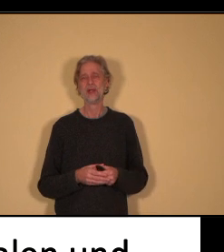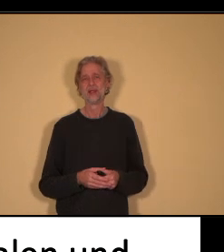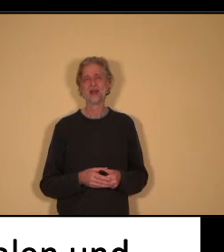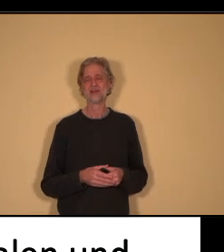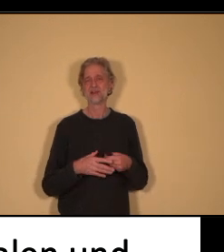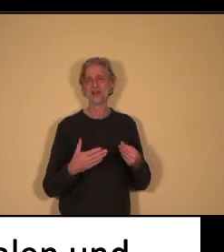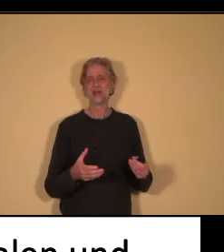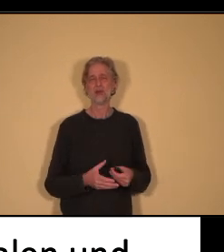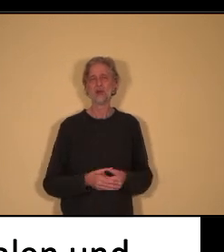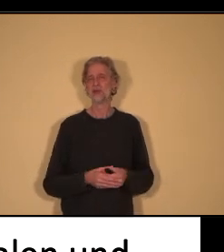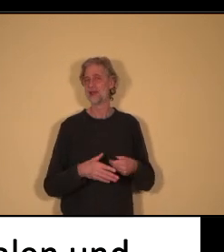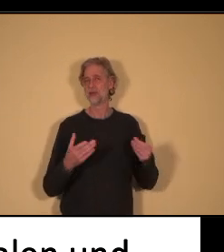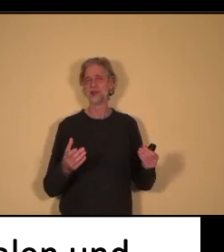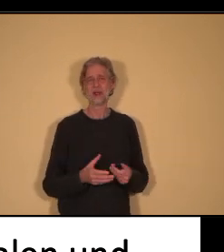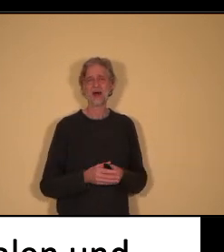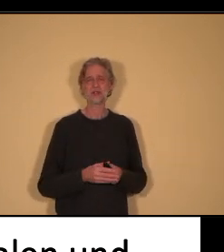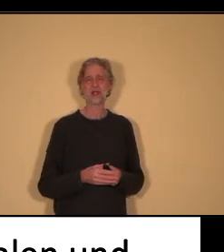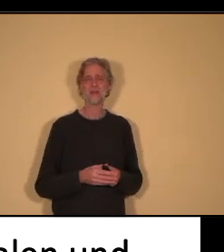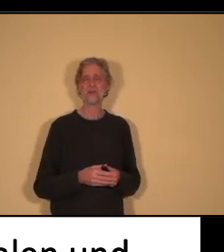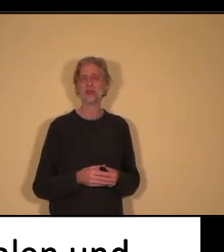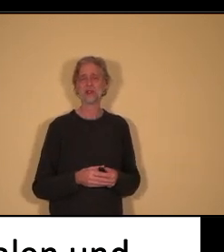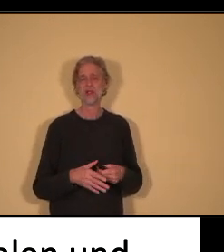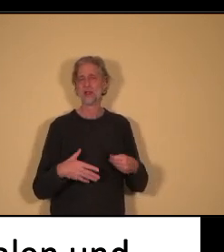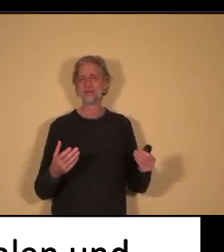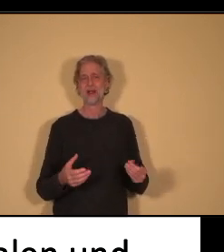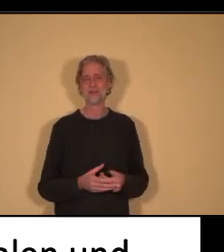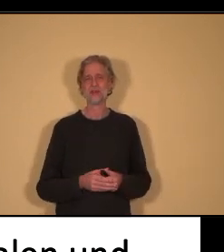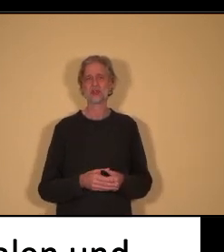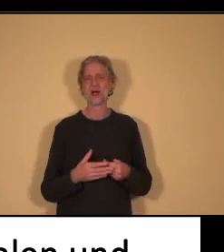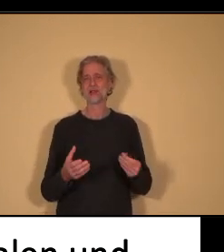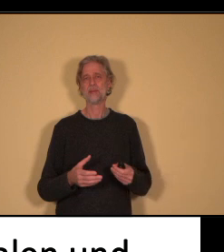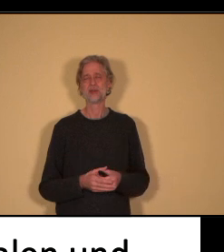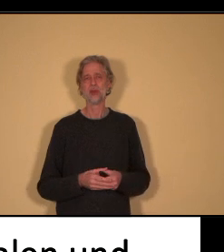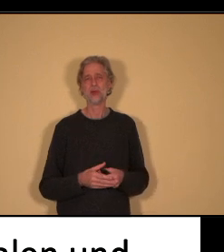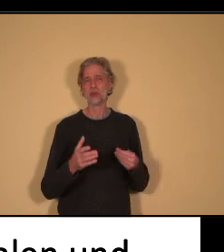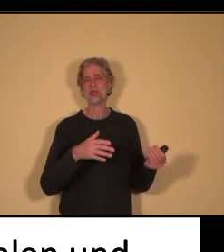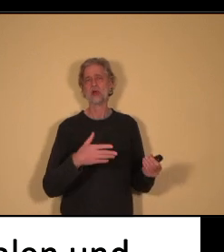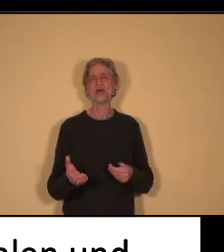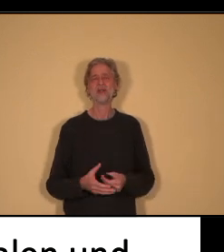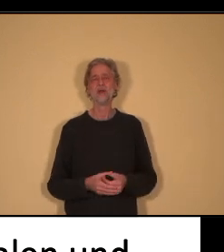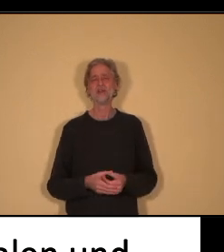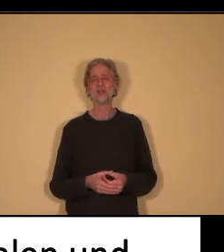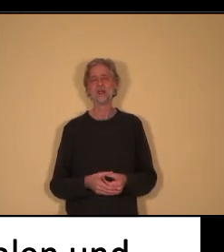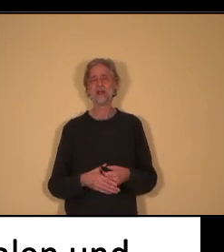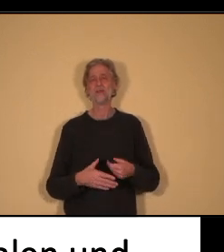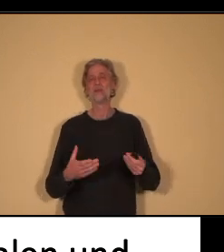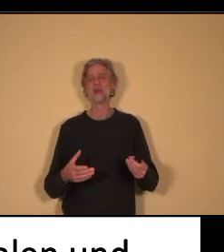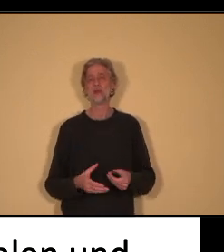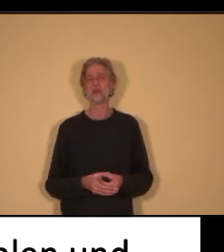erhöhen, dass die Ökosysteme darin absterben würden, weil einfach diese starke Temperaturerhöhung nicht kompatibel ist mit